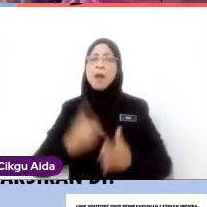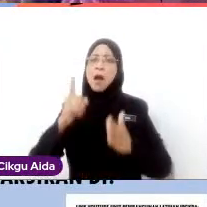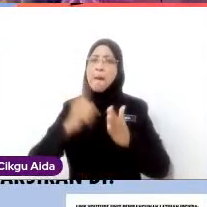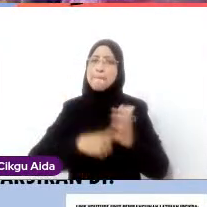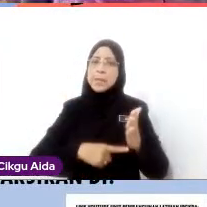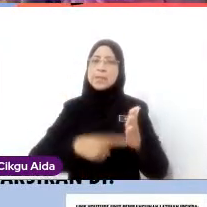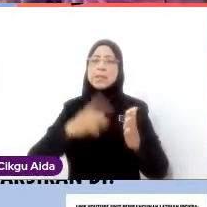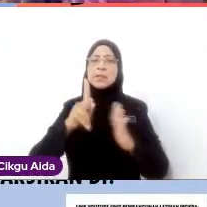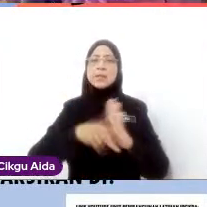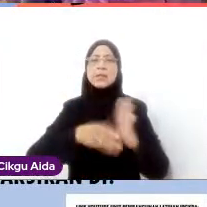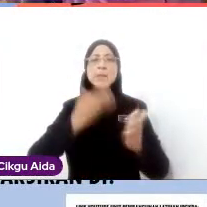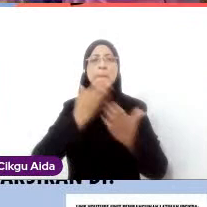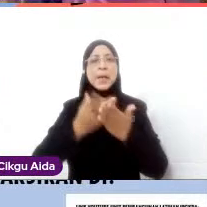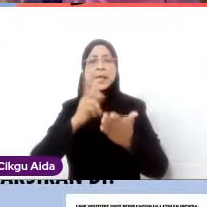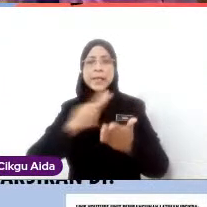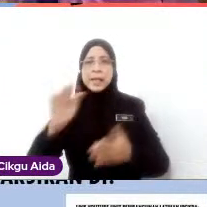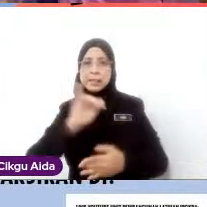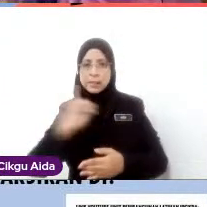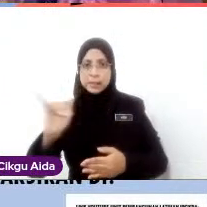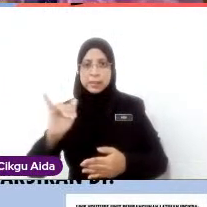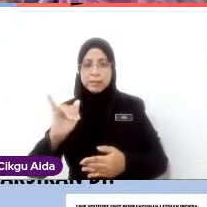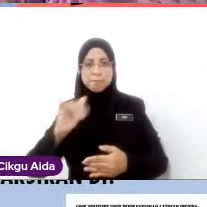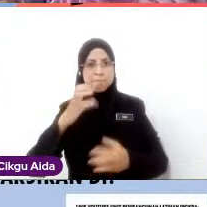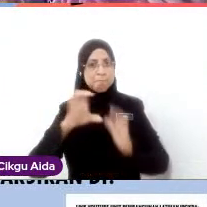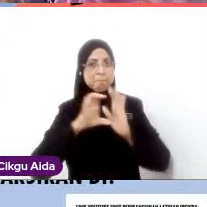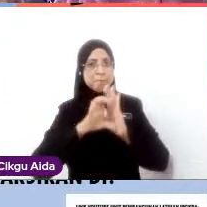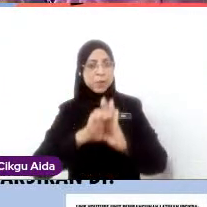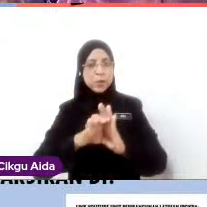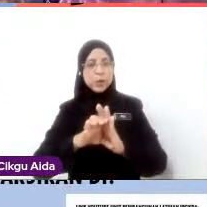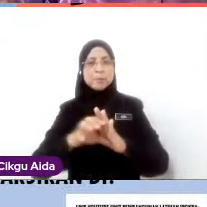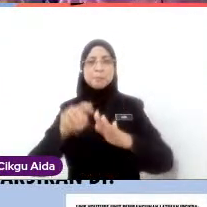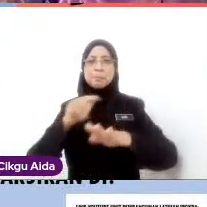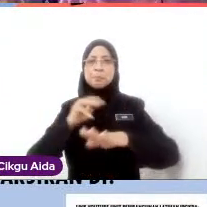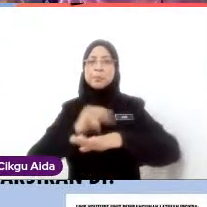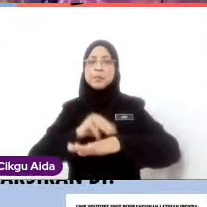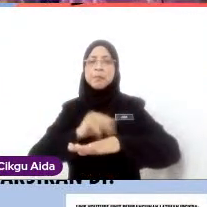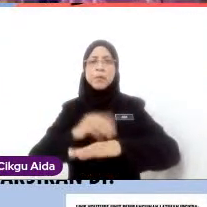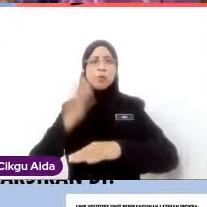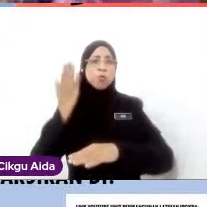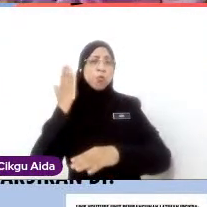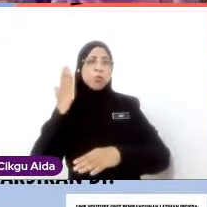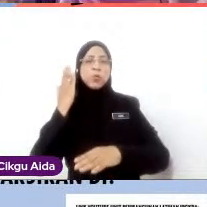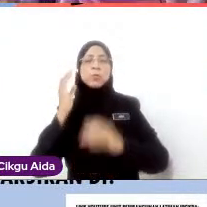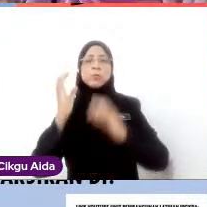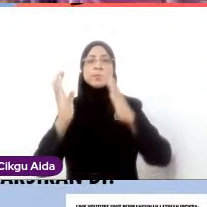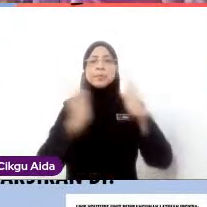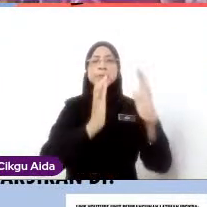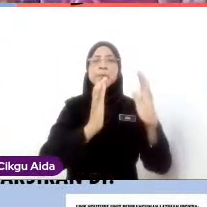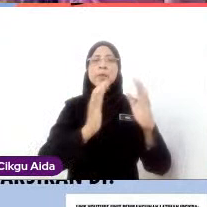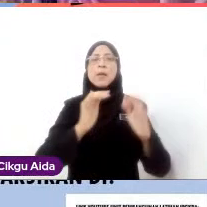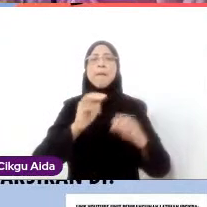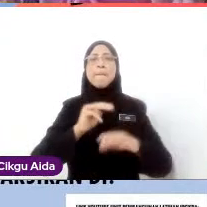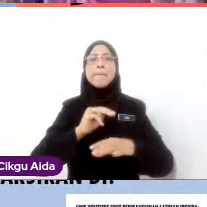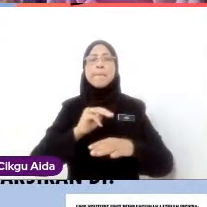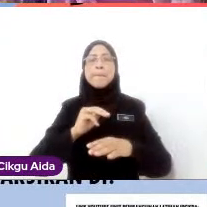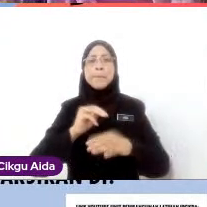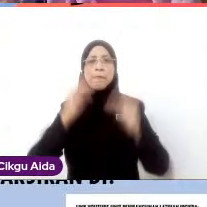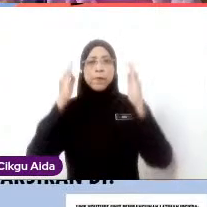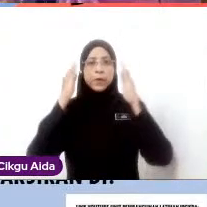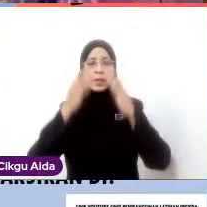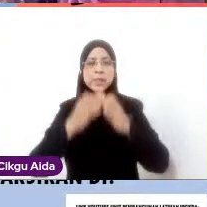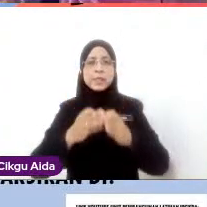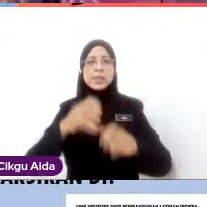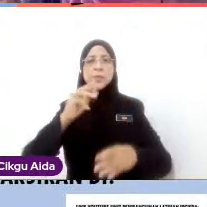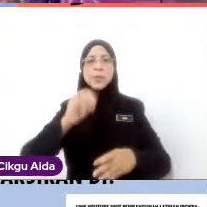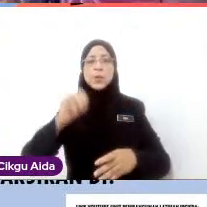ini? Ini contohnya masa murid tu ini sasaran saya adalah murid-murid yang rabun, murid-murid